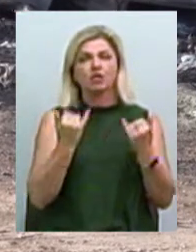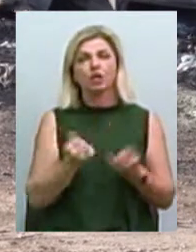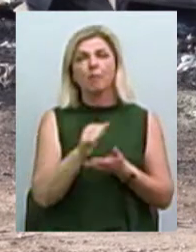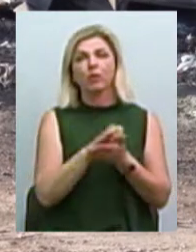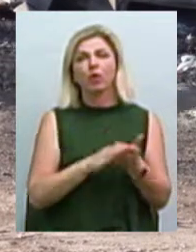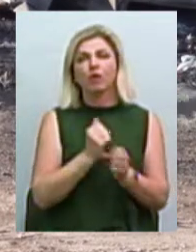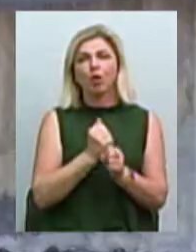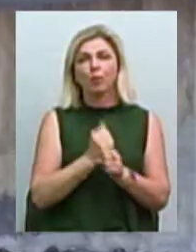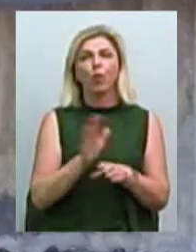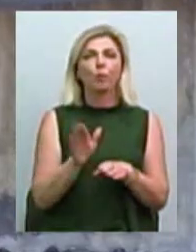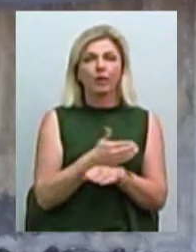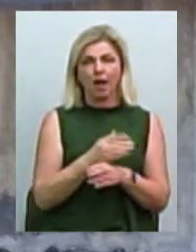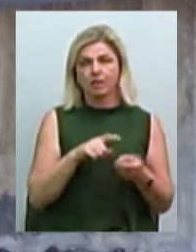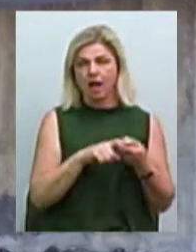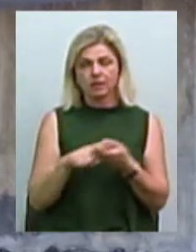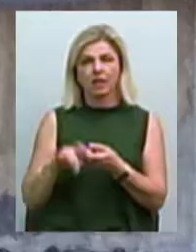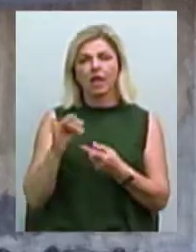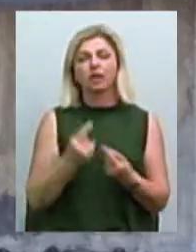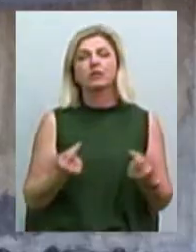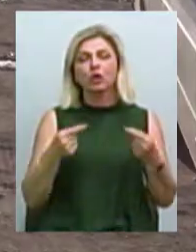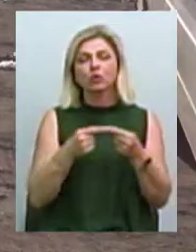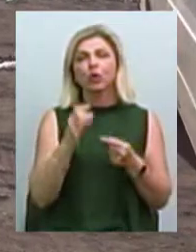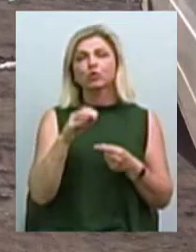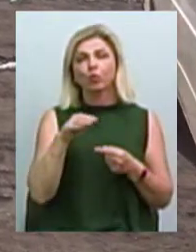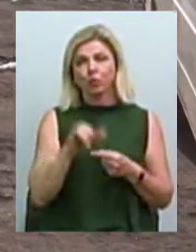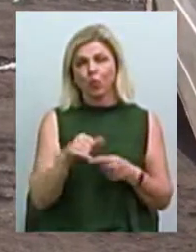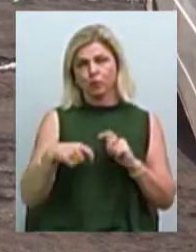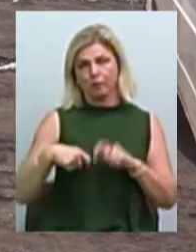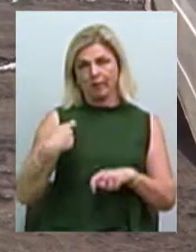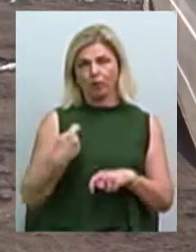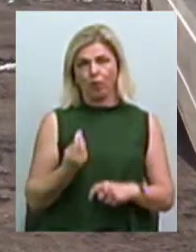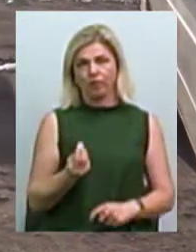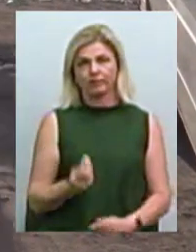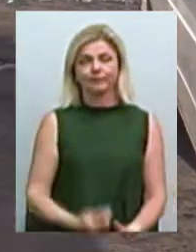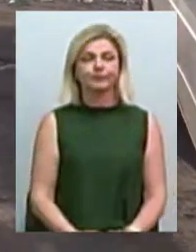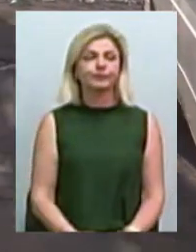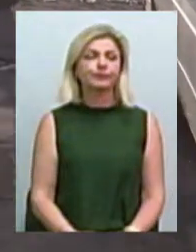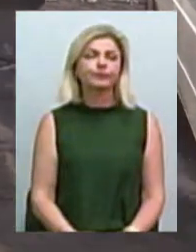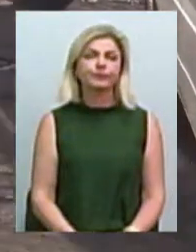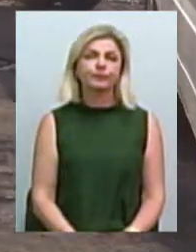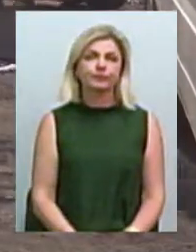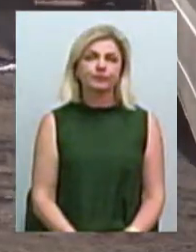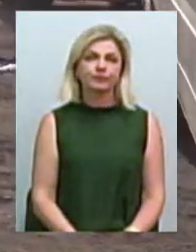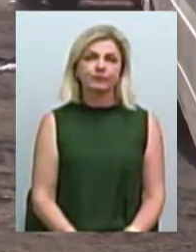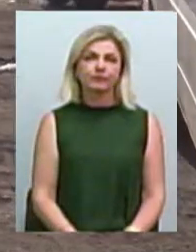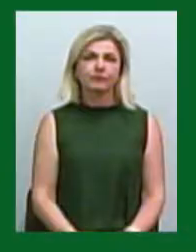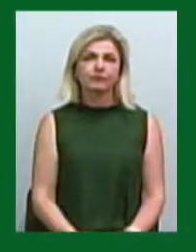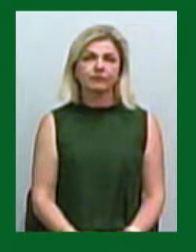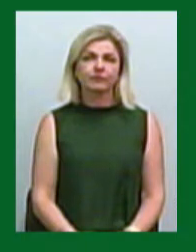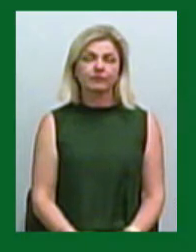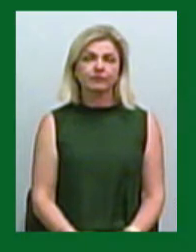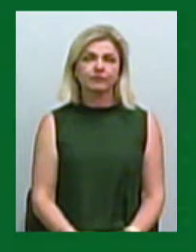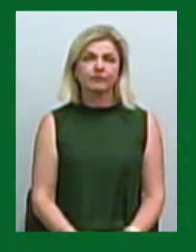усуненню наслідків та з'ясовують суму завданих збитків. Валентина Гурова, Ігор Чорний. Новини на Суспільному.